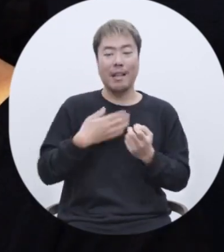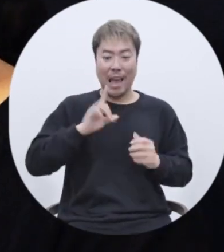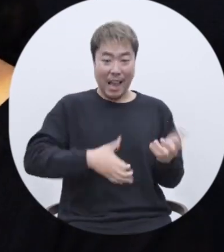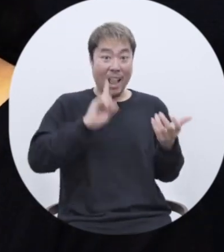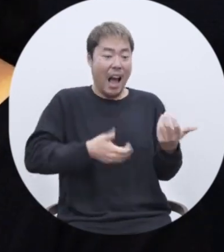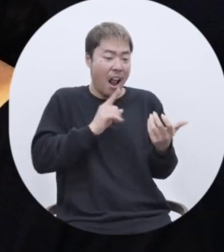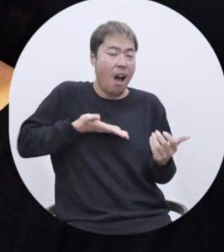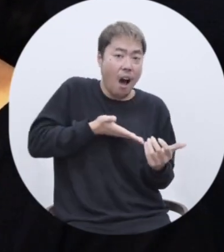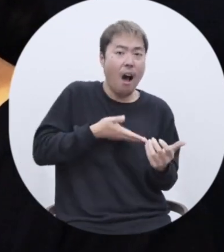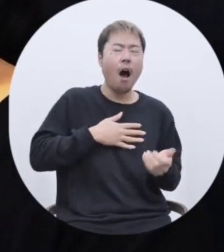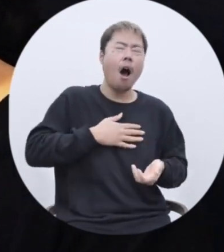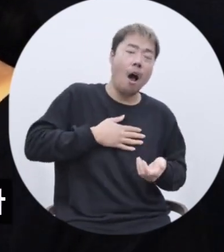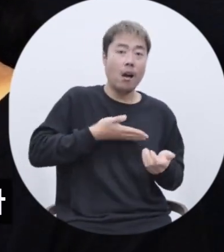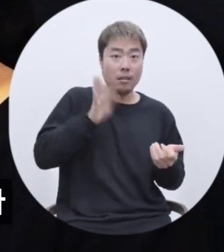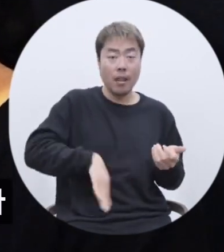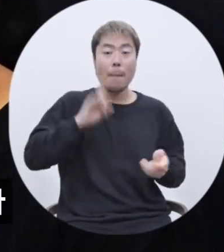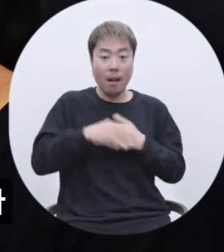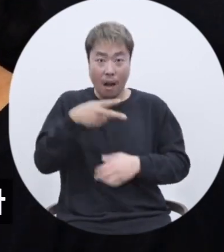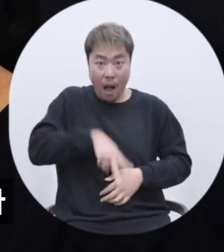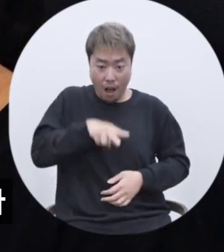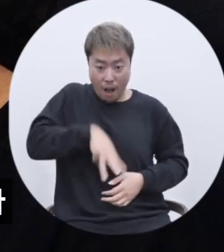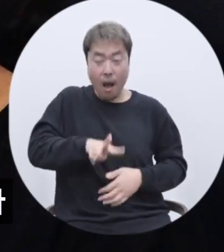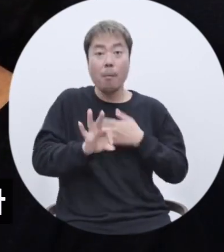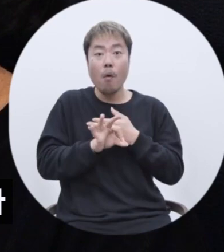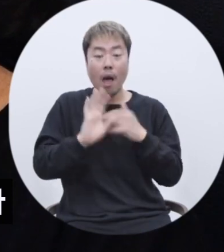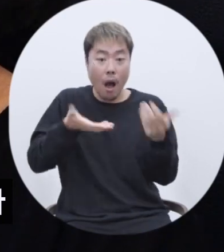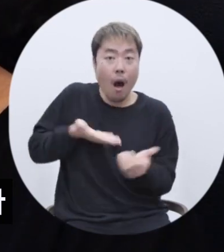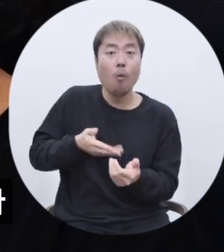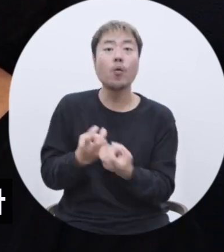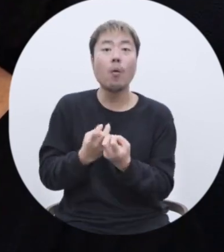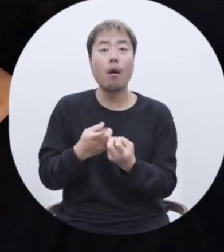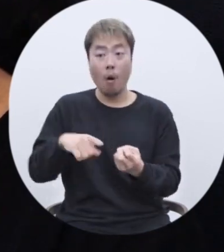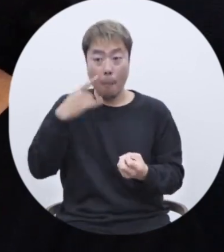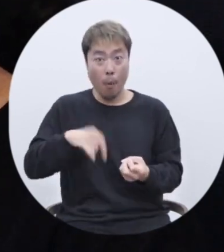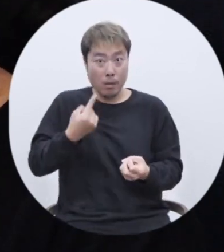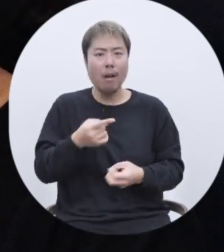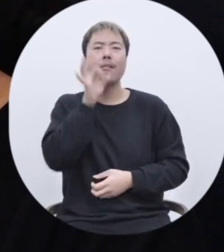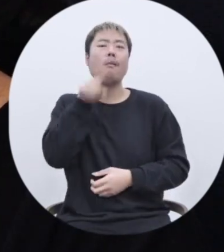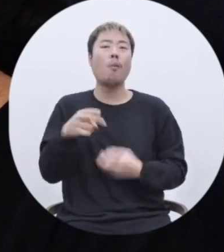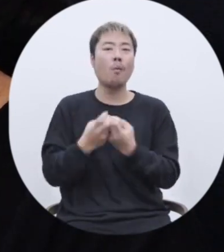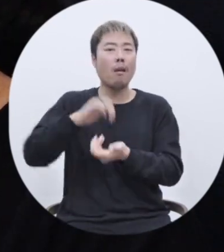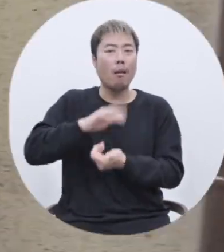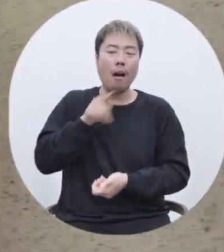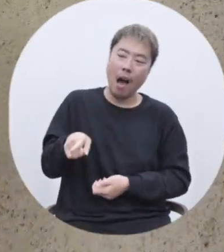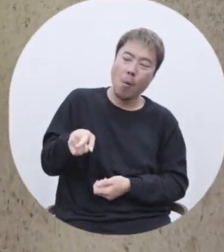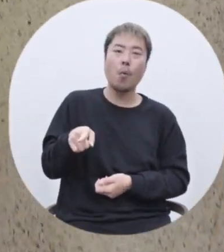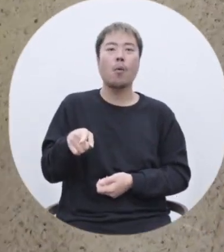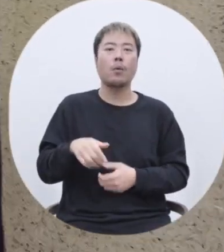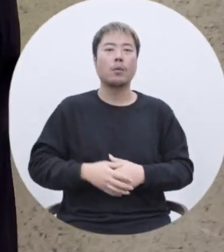하나인데도 멘탈이 터지는데, 와, 둘 셋인 사람이 저러면 와 정말 나가겠다 이 생각이 좀 들긴